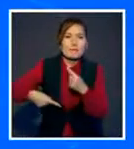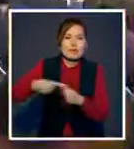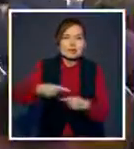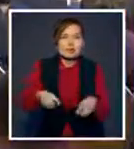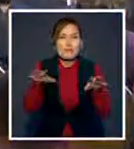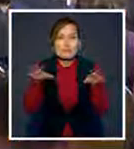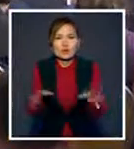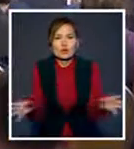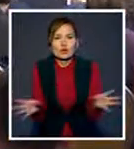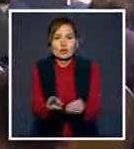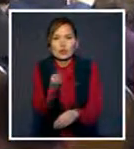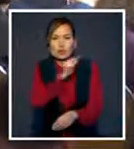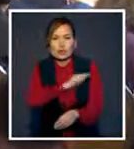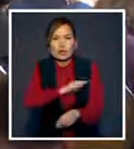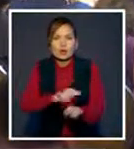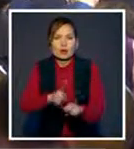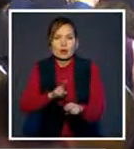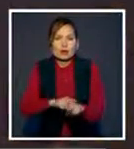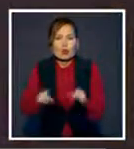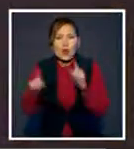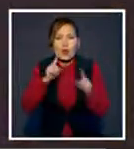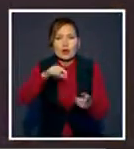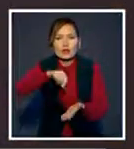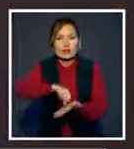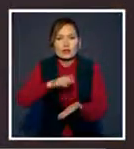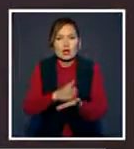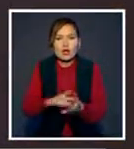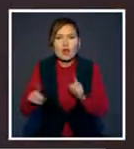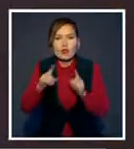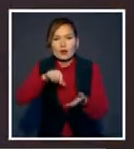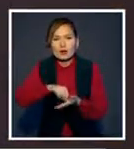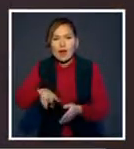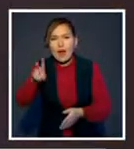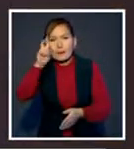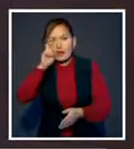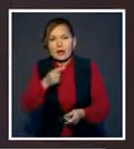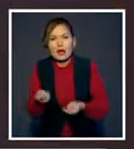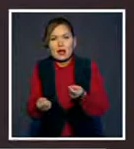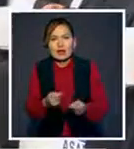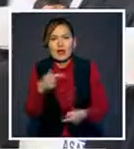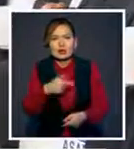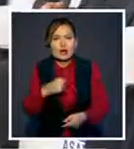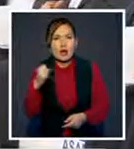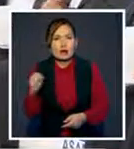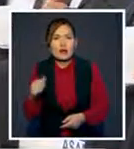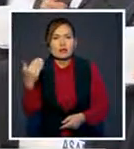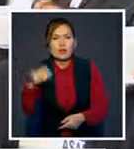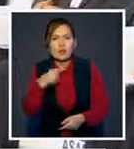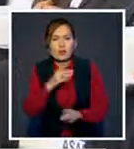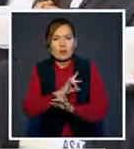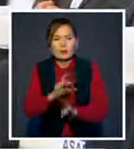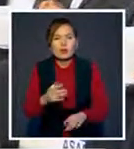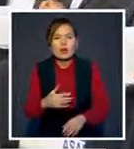саласында өзара әріптестікті күшейтіп, әлеуметтік жауапкершілікті нығайту. Форумға қатысқан мемлекеттік хатшы Гүлшара Әбдіхалықованың айтуынша, үш